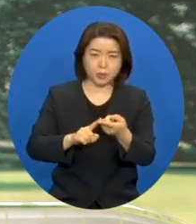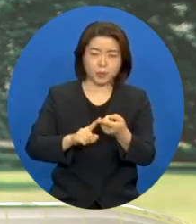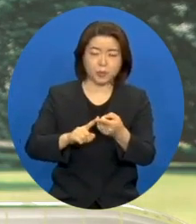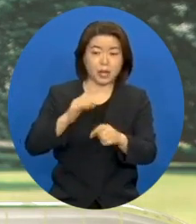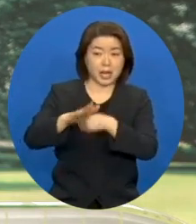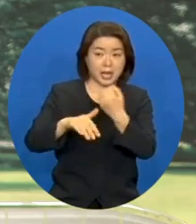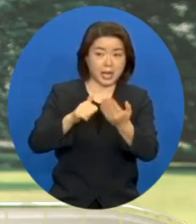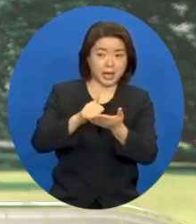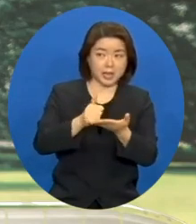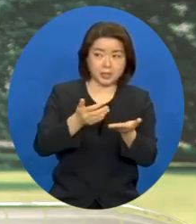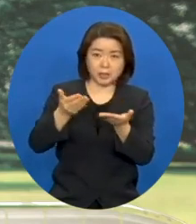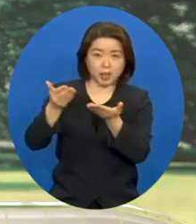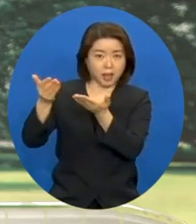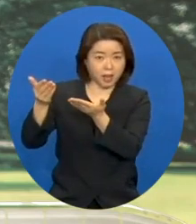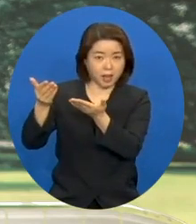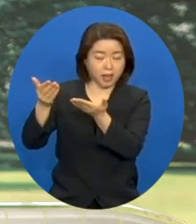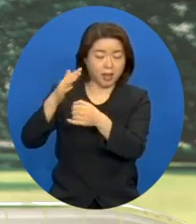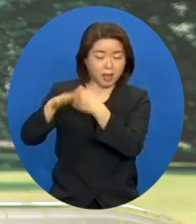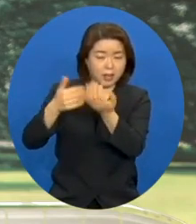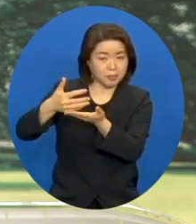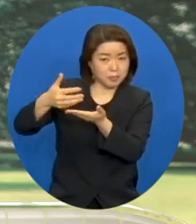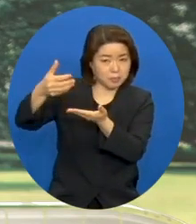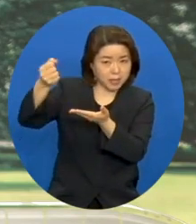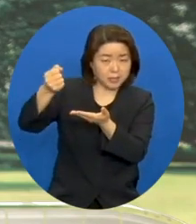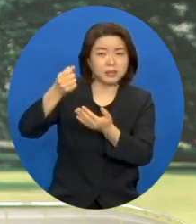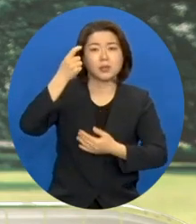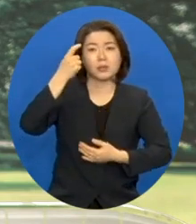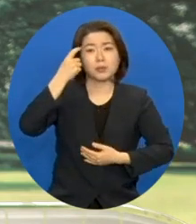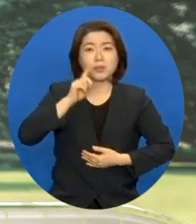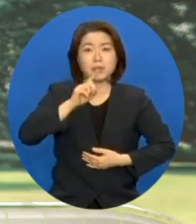하나님께 하듯이 하나님이 받으신다고 그랬습니다.